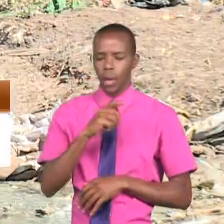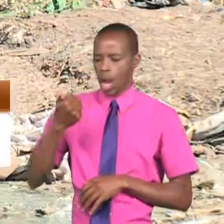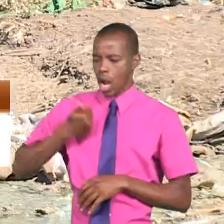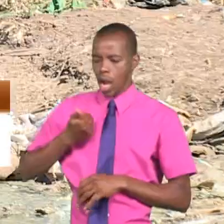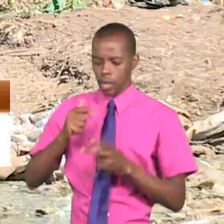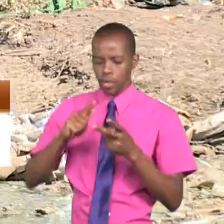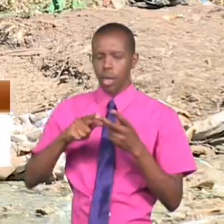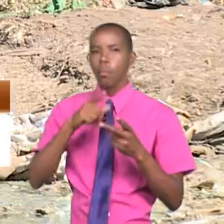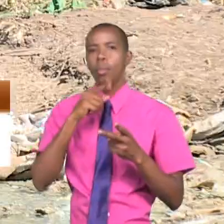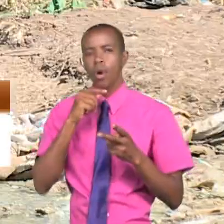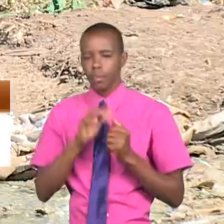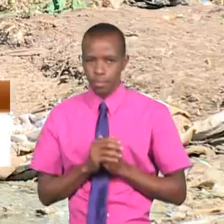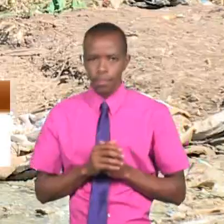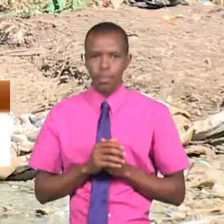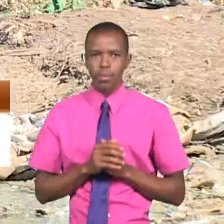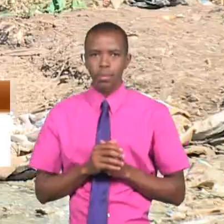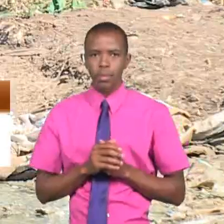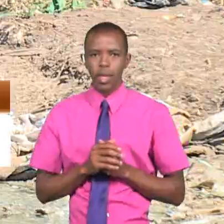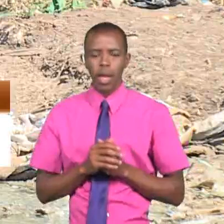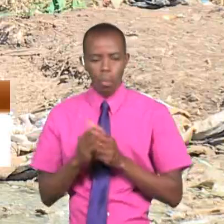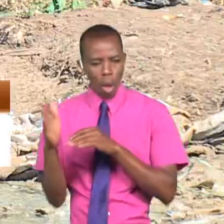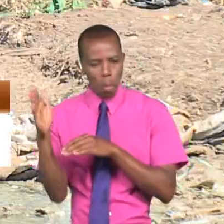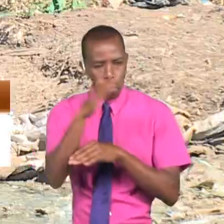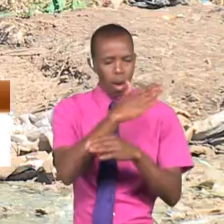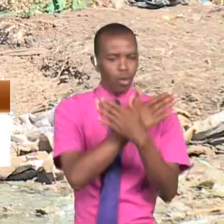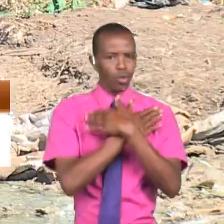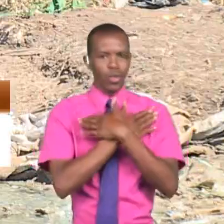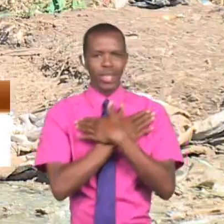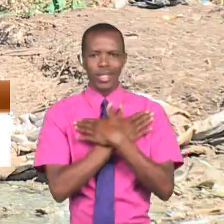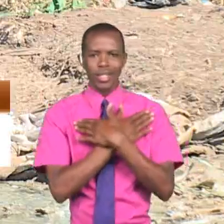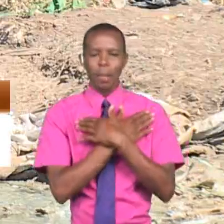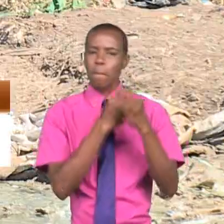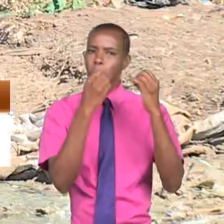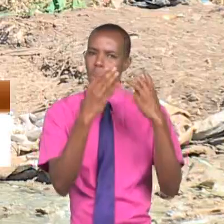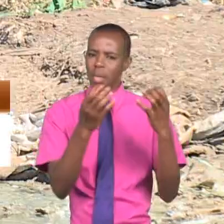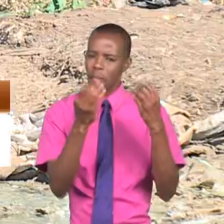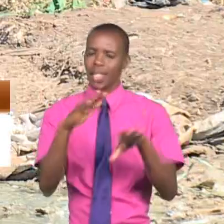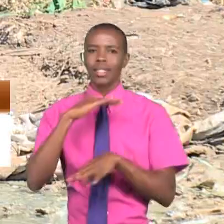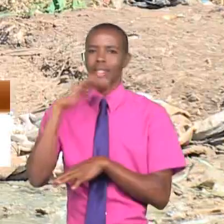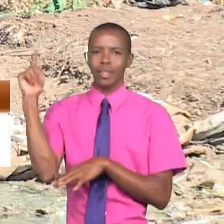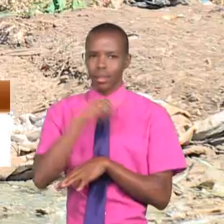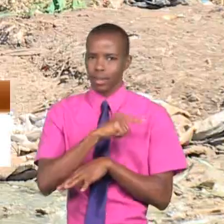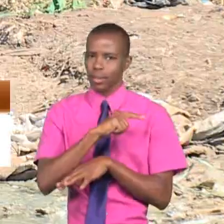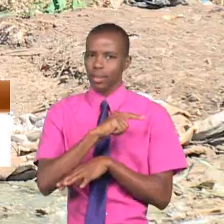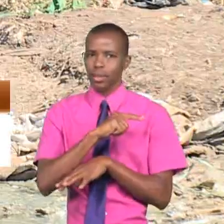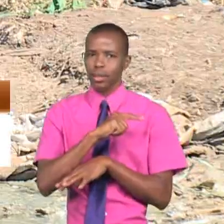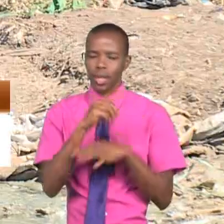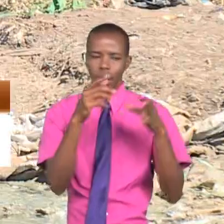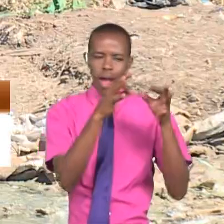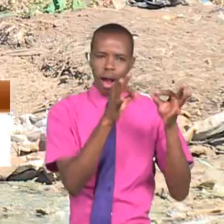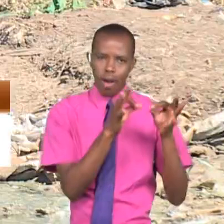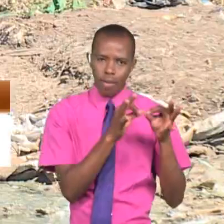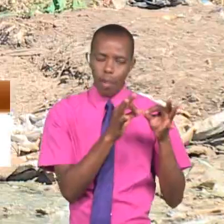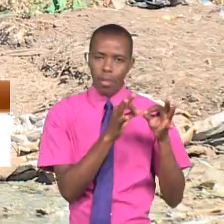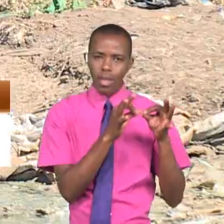na kijana. Tukirudi kwa marafiki, niliweza kupoteza marafiki wengi sana. Kwa familia niliweza